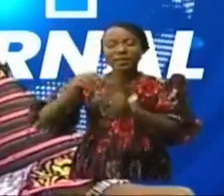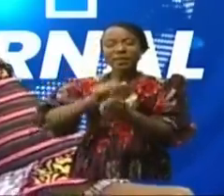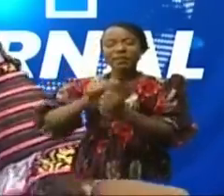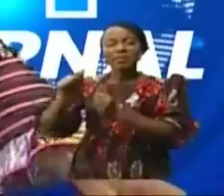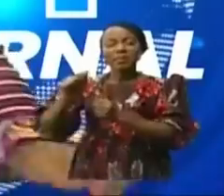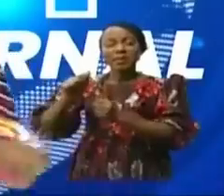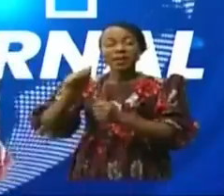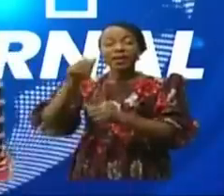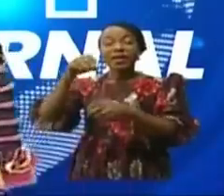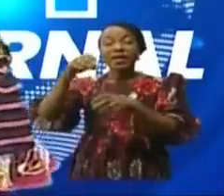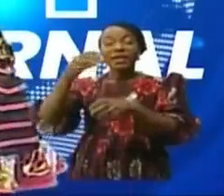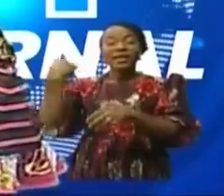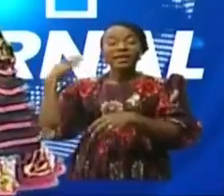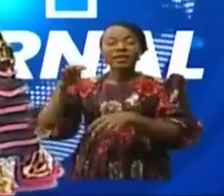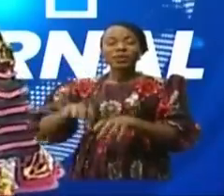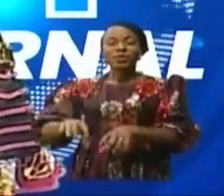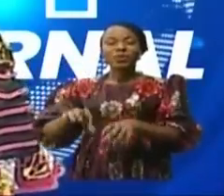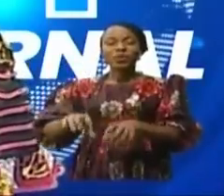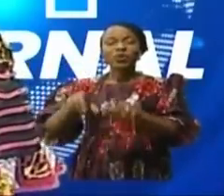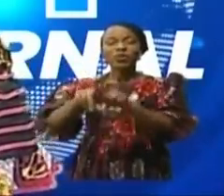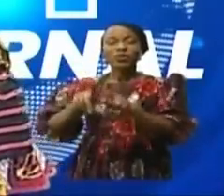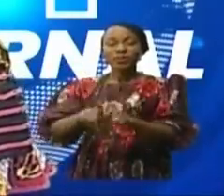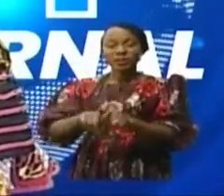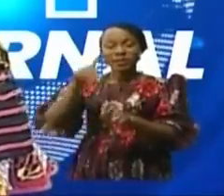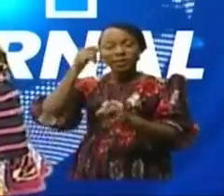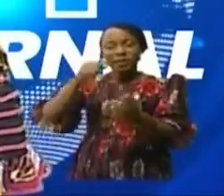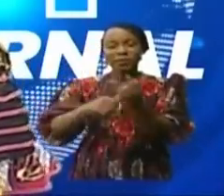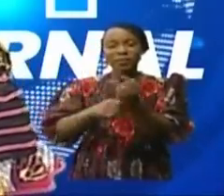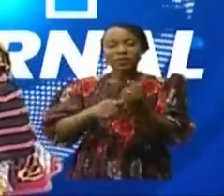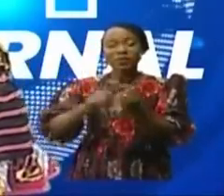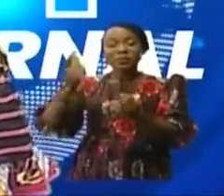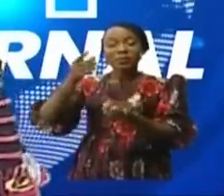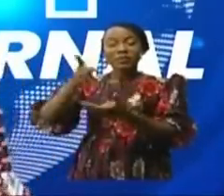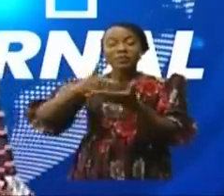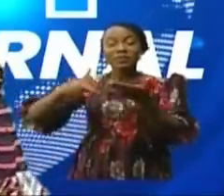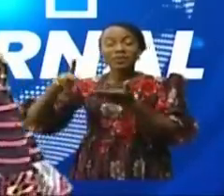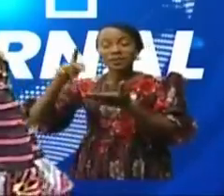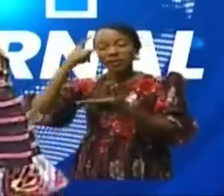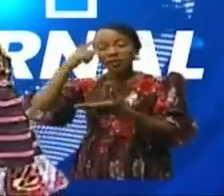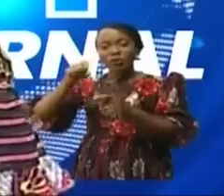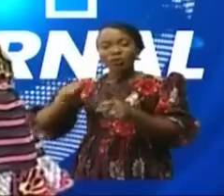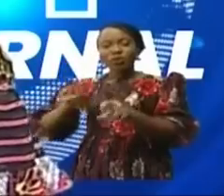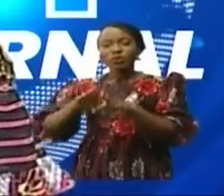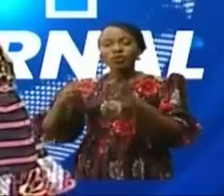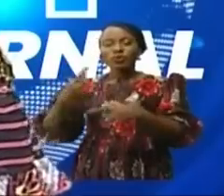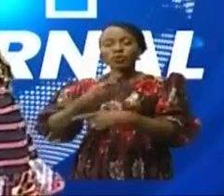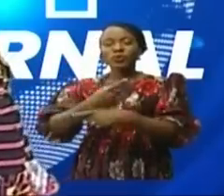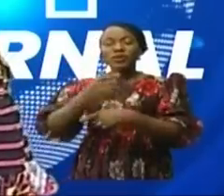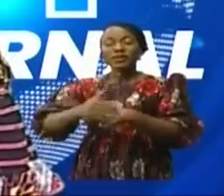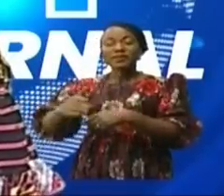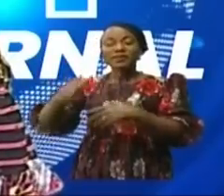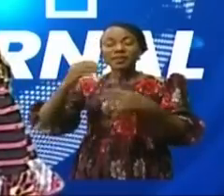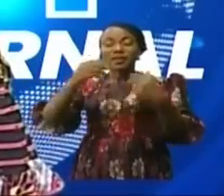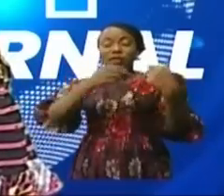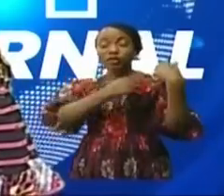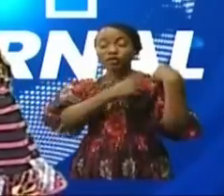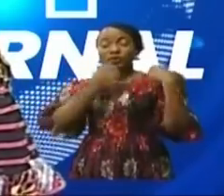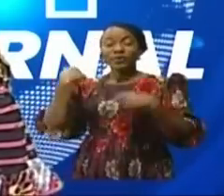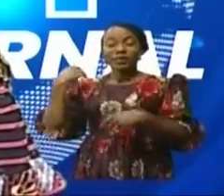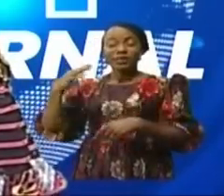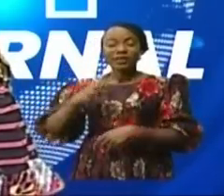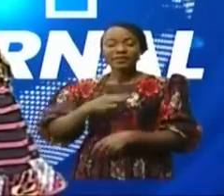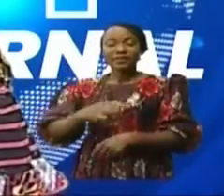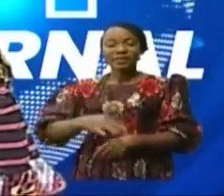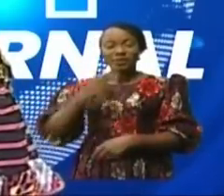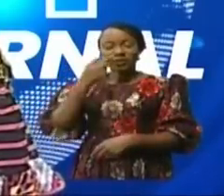l'économie nationale. Les avis d'appel d'offres pour cette première phase ont été lancés aujourd'hui en présence du chef de l'État, Félix Antoine Tshisekedi